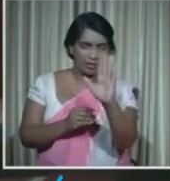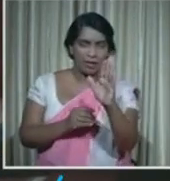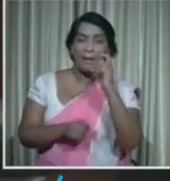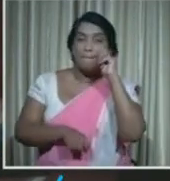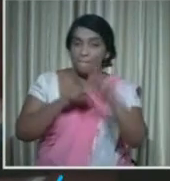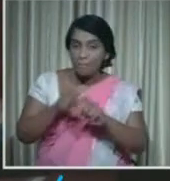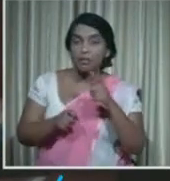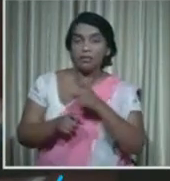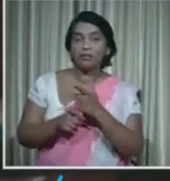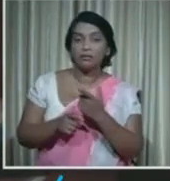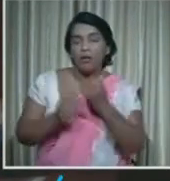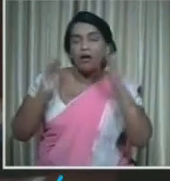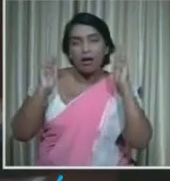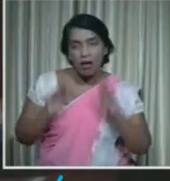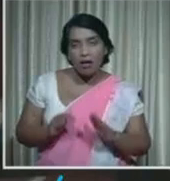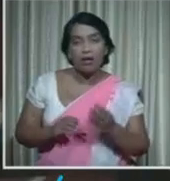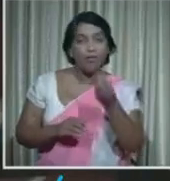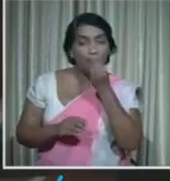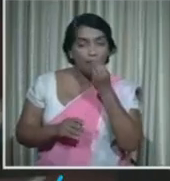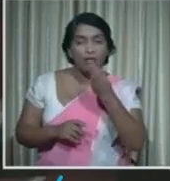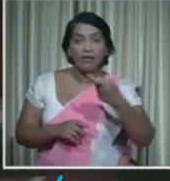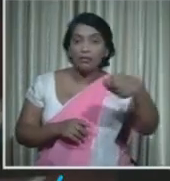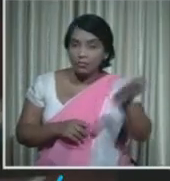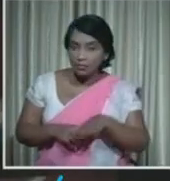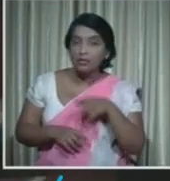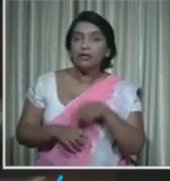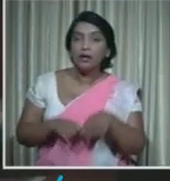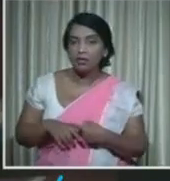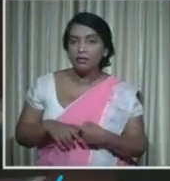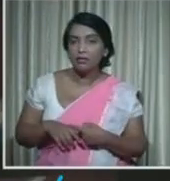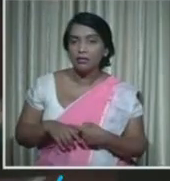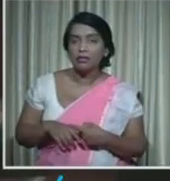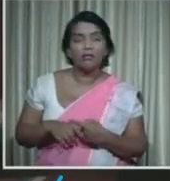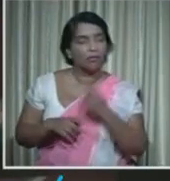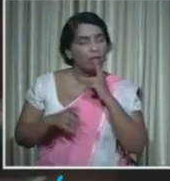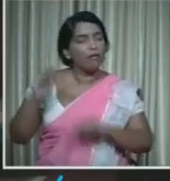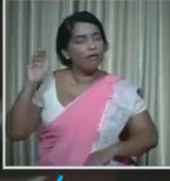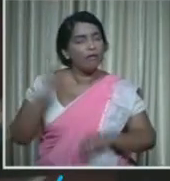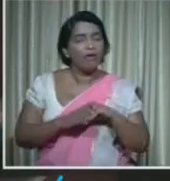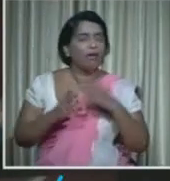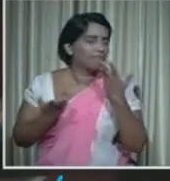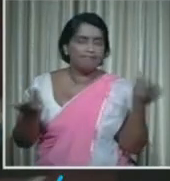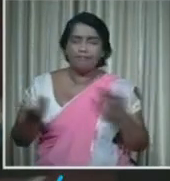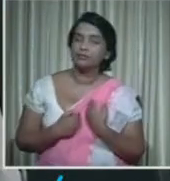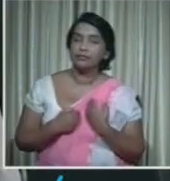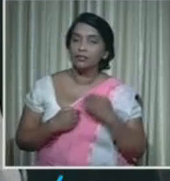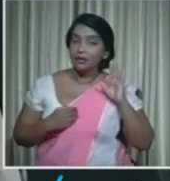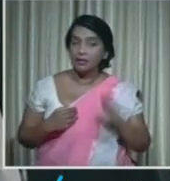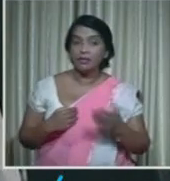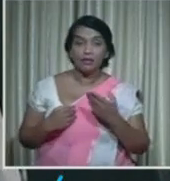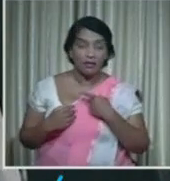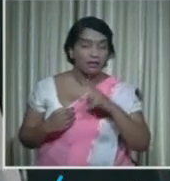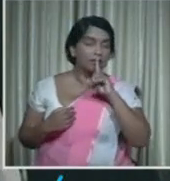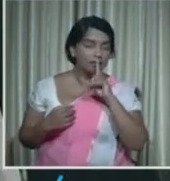ජනතාවට දරාගත හැකි මුදලකට ආහාර පාන ලබා ගැනීම අද දවසේ උපරිමයෙන්ම අපහසු කාර්යයක් ගරු අමාත්‍යතුමනි. මට කියන්න